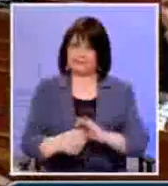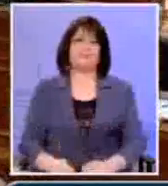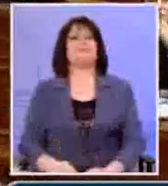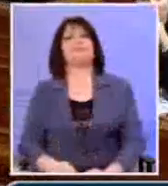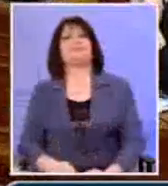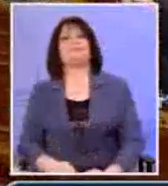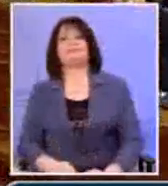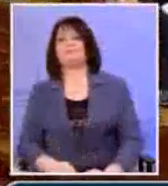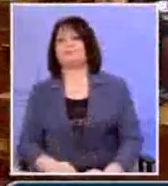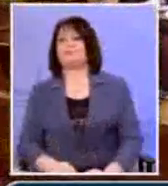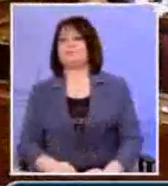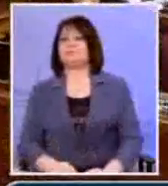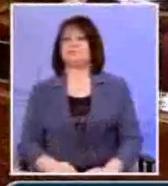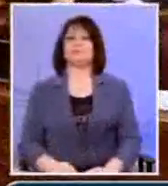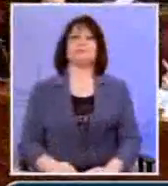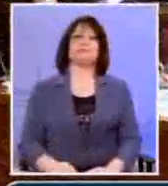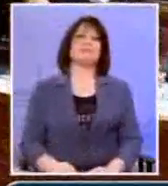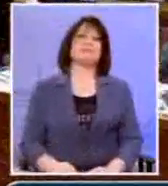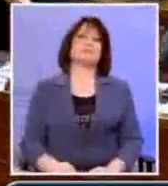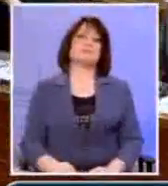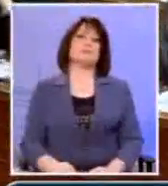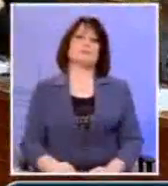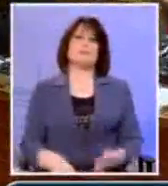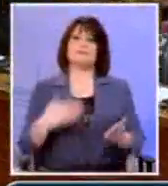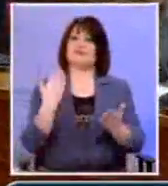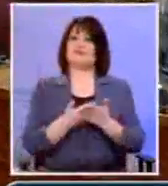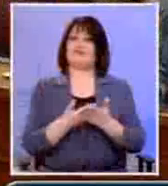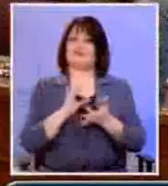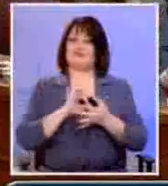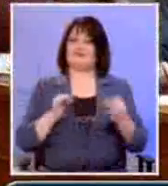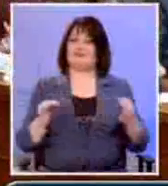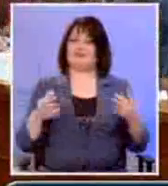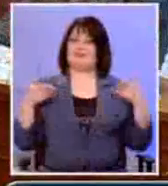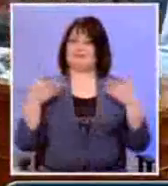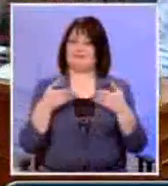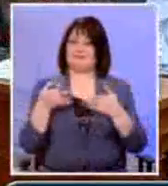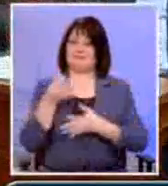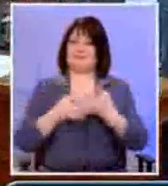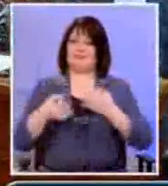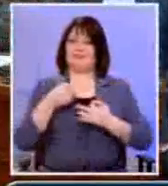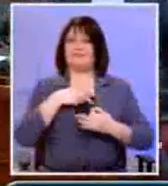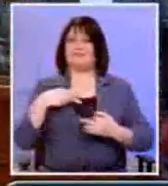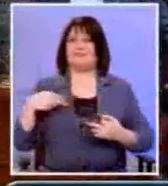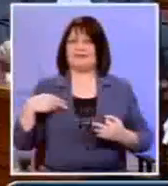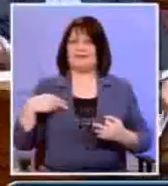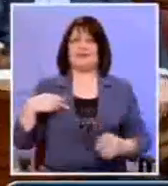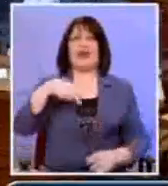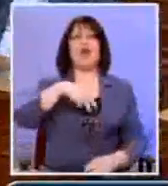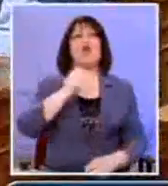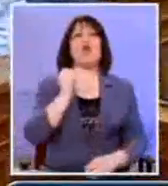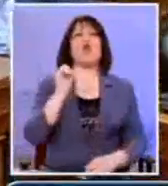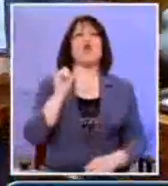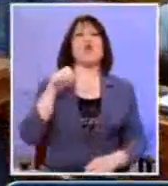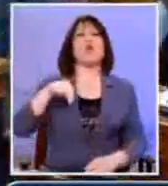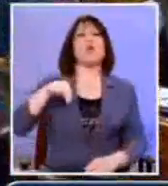Σύμφωνα με την απόλυτα εμπεριστατωμένη και αναλυτική εισήγηση του καθηγητή Σέφας Λούμινα στο